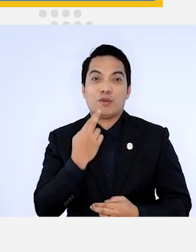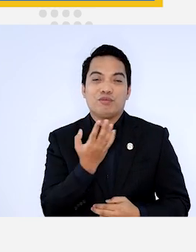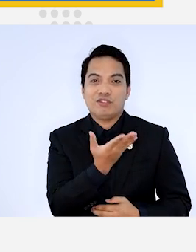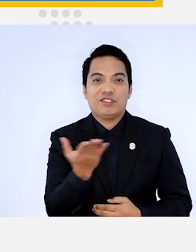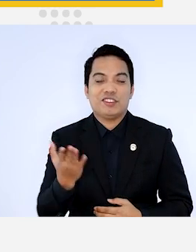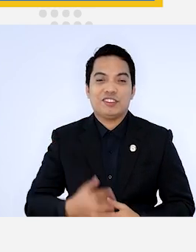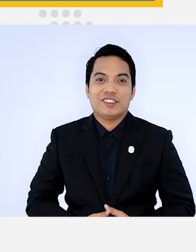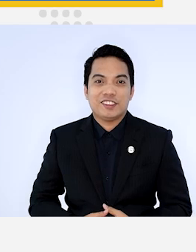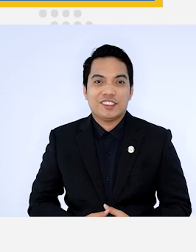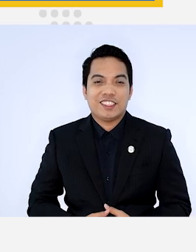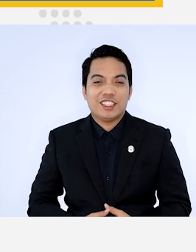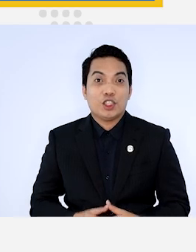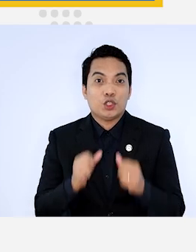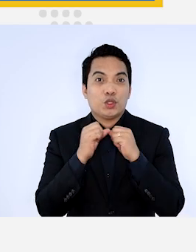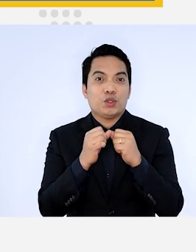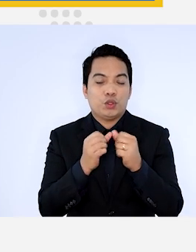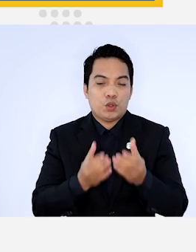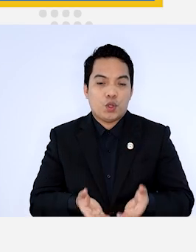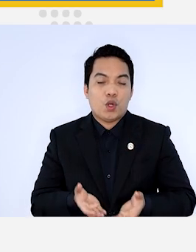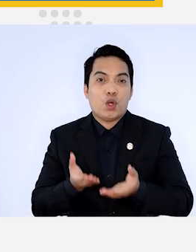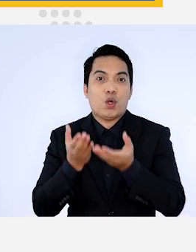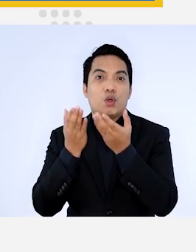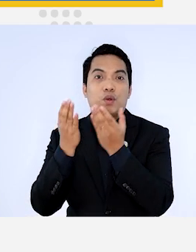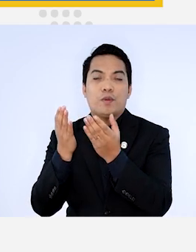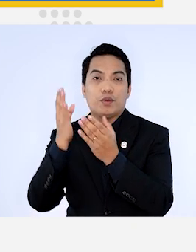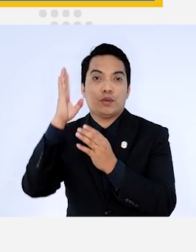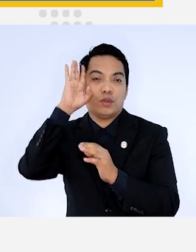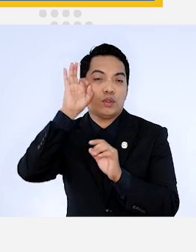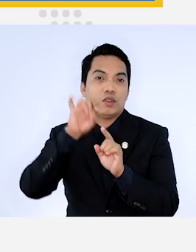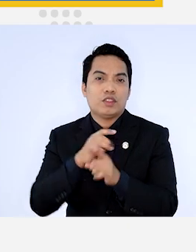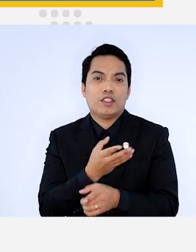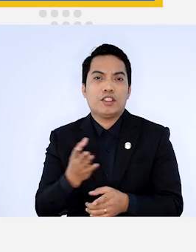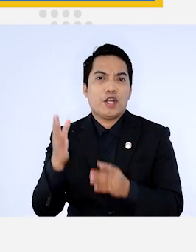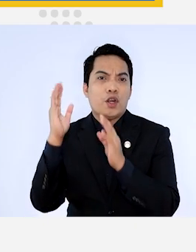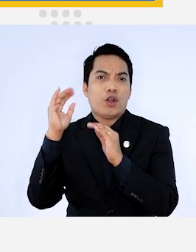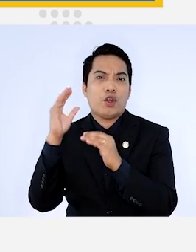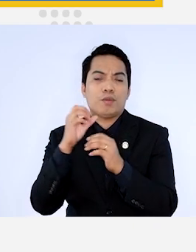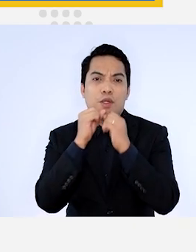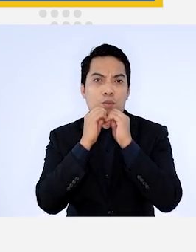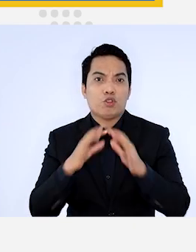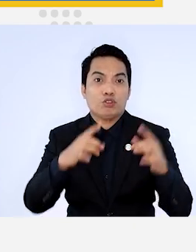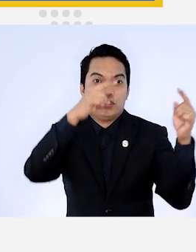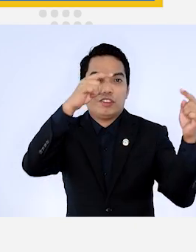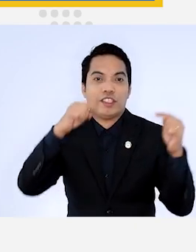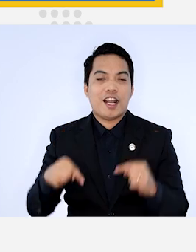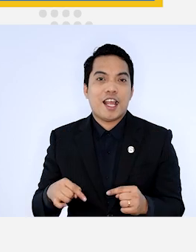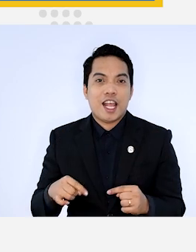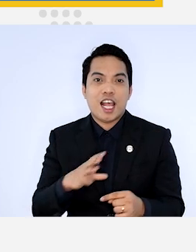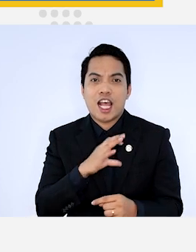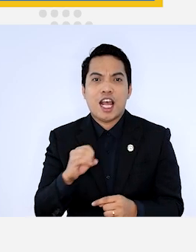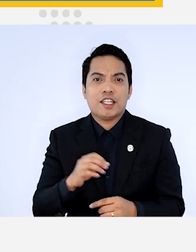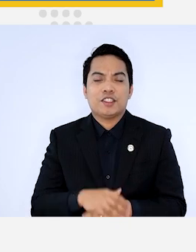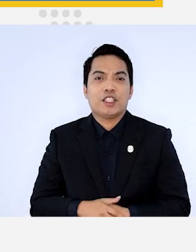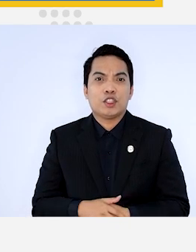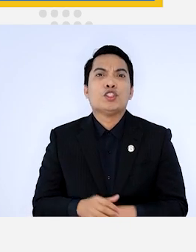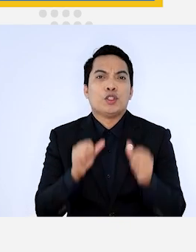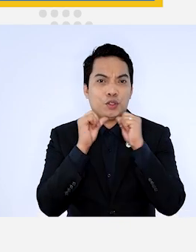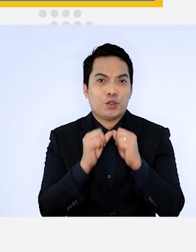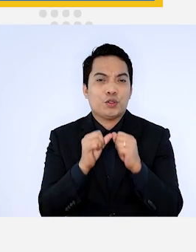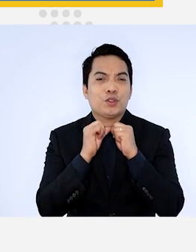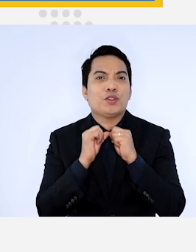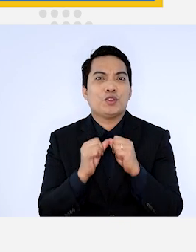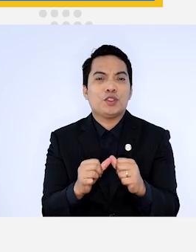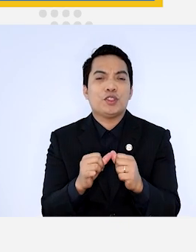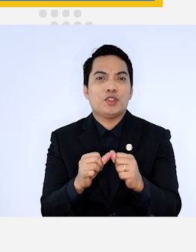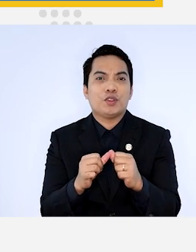inyo. Patuloy na inilalagak ng mga kapatid ang kanilang pag-asa sa biyayang darating at hindi nagsasawa ang mga